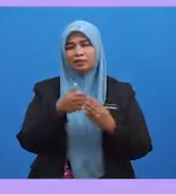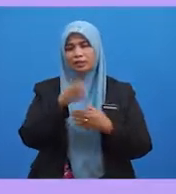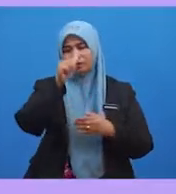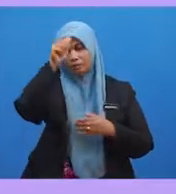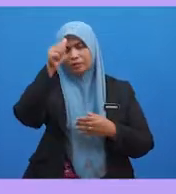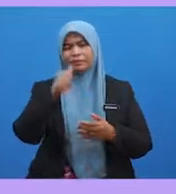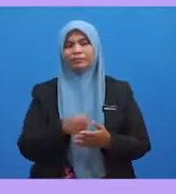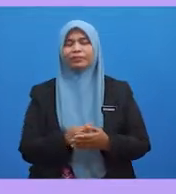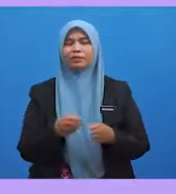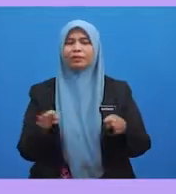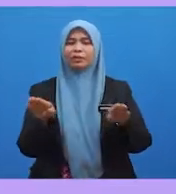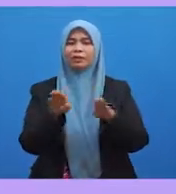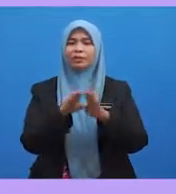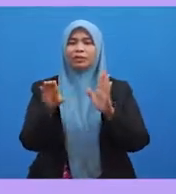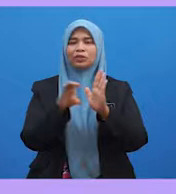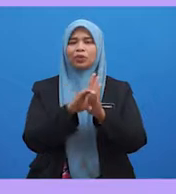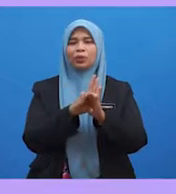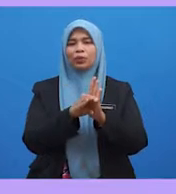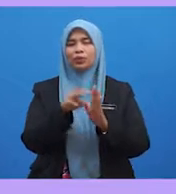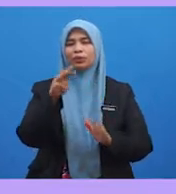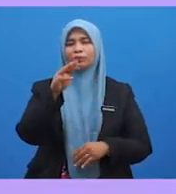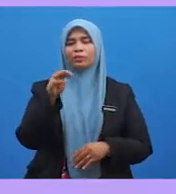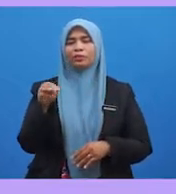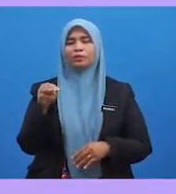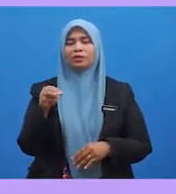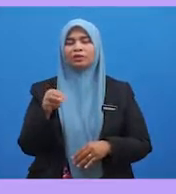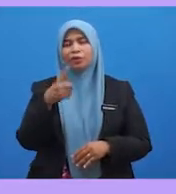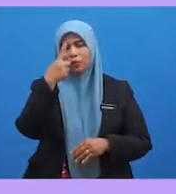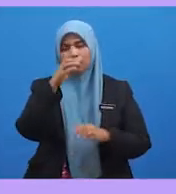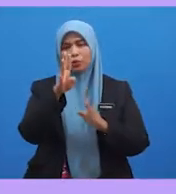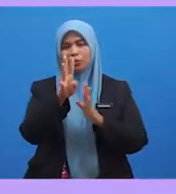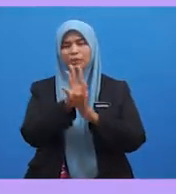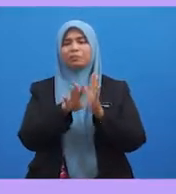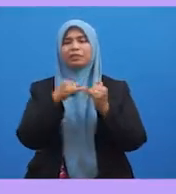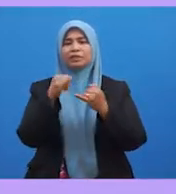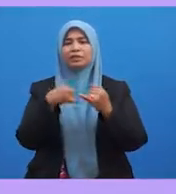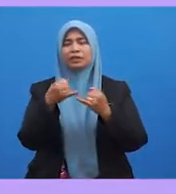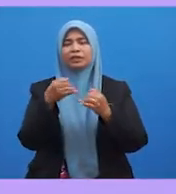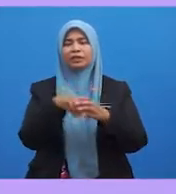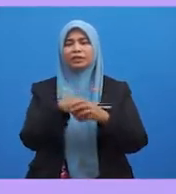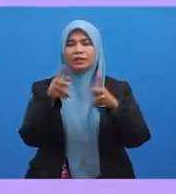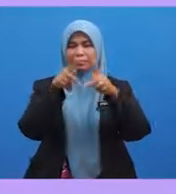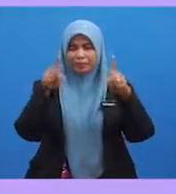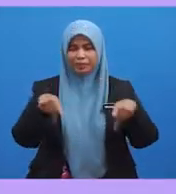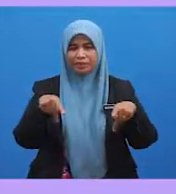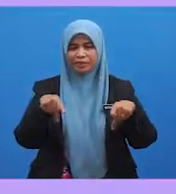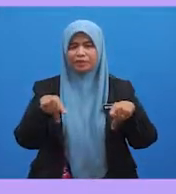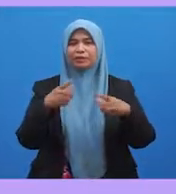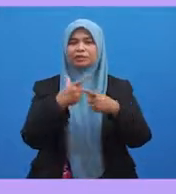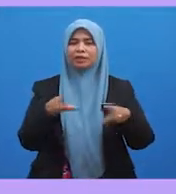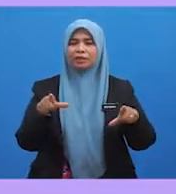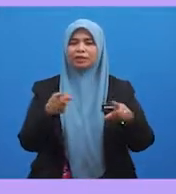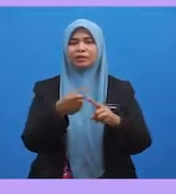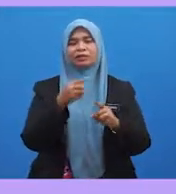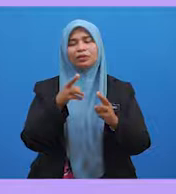Ta'ala. Sebagai contoh, murid-murid mengimpikan untuk berjaya di dalam peperiksaan.